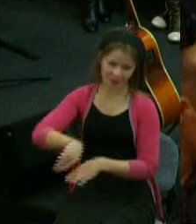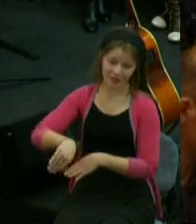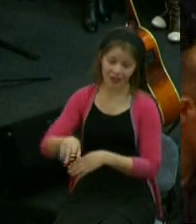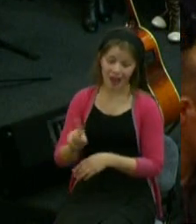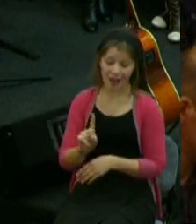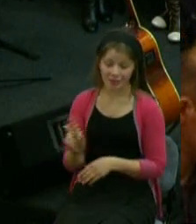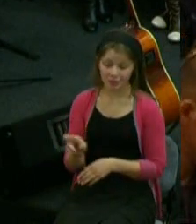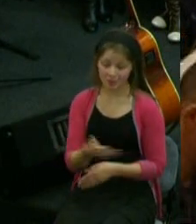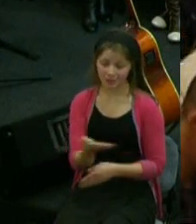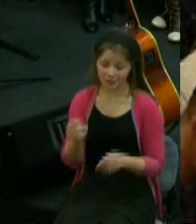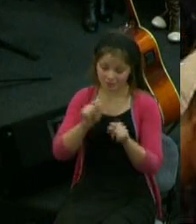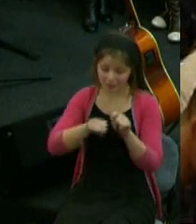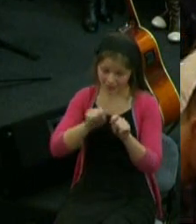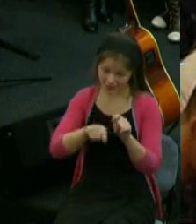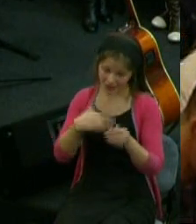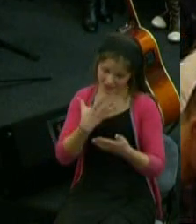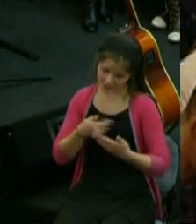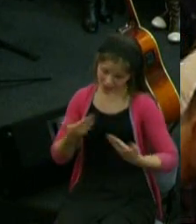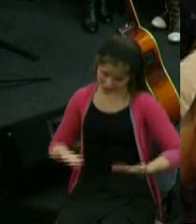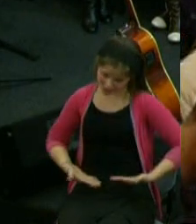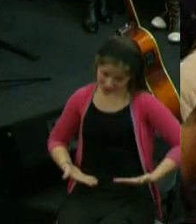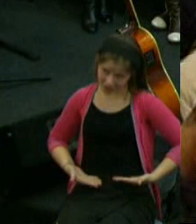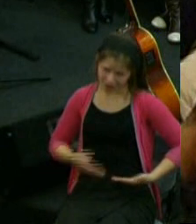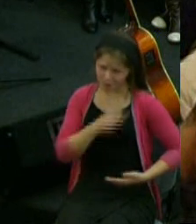ми перевіряли своє життя. Ви знаєте,